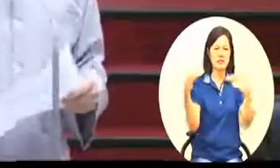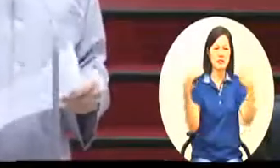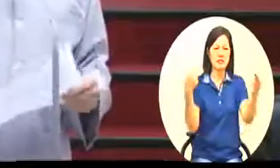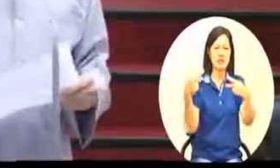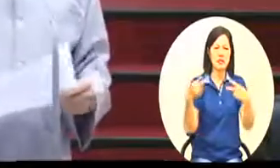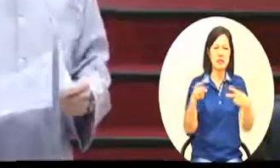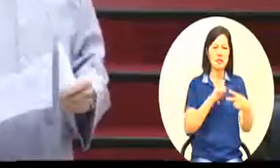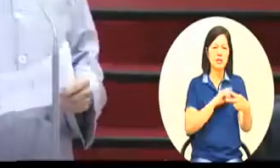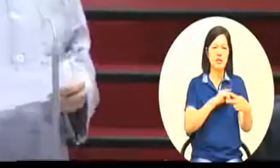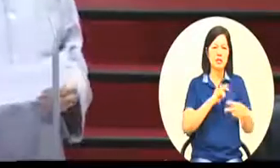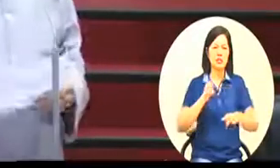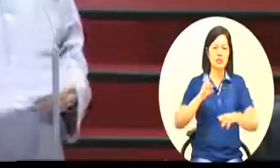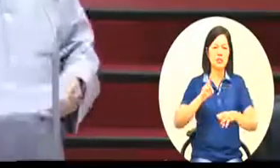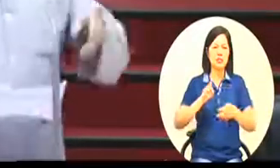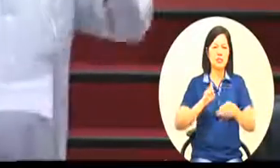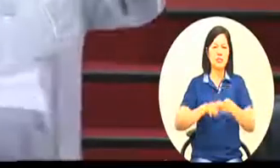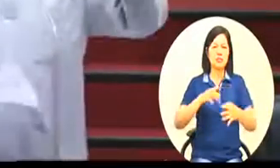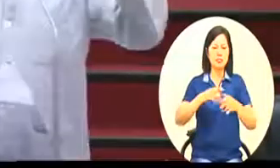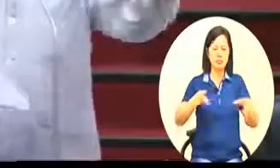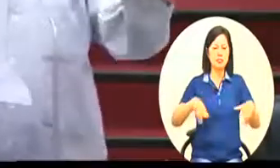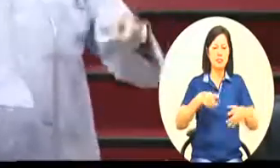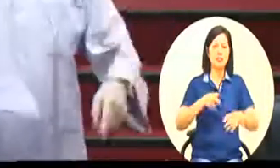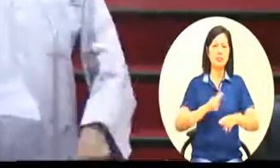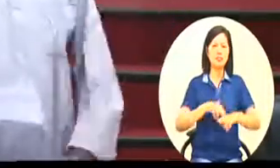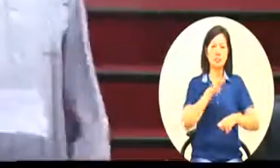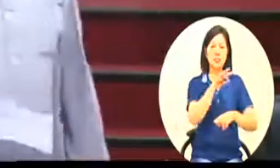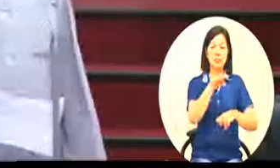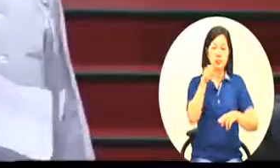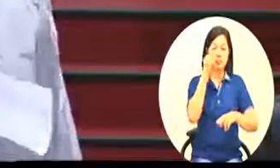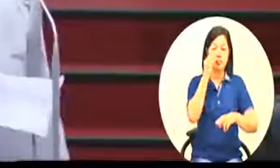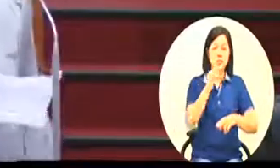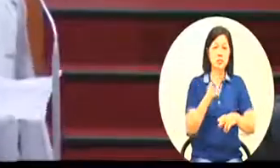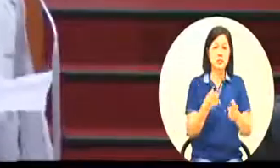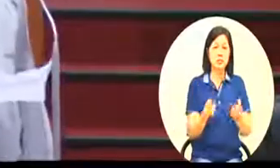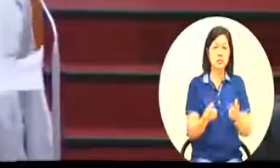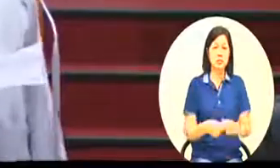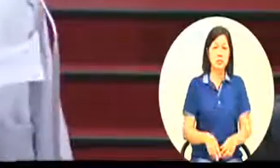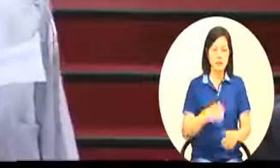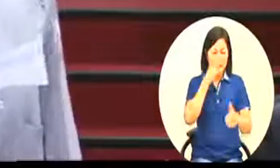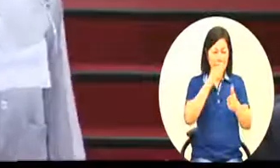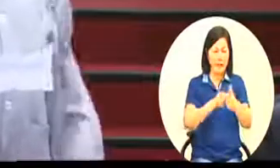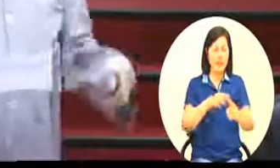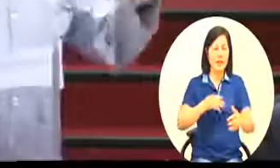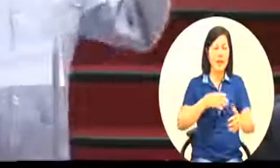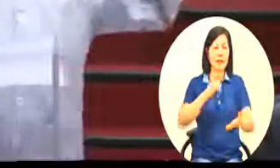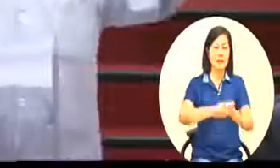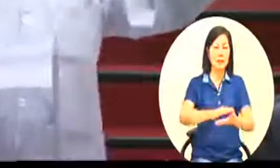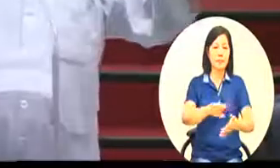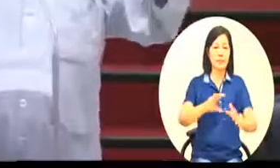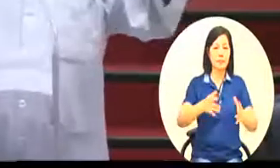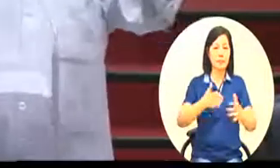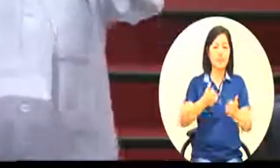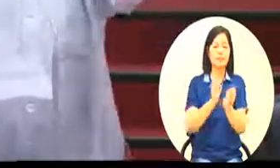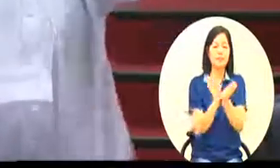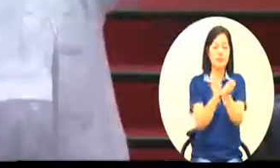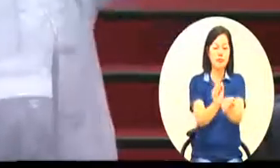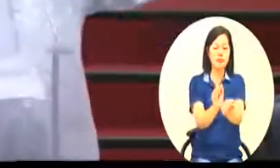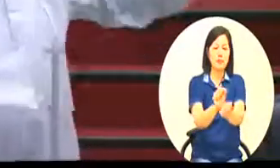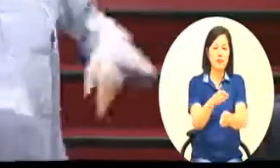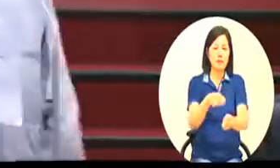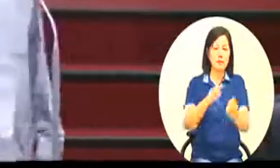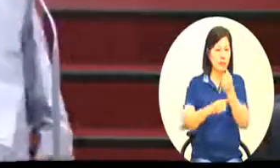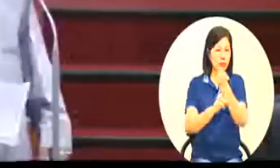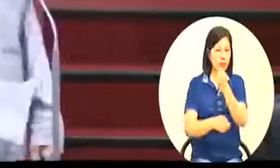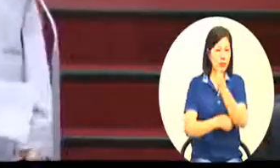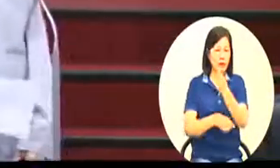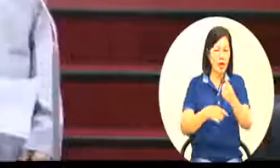桌。我想无，这个帮和尚以前害阿扁总统入去关，伊反伊就讲，迄法律的名